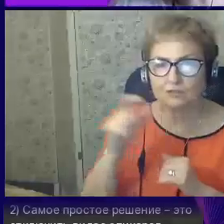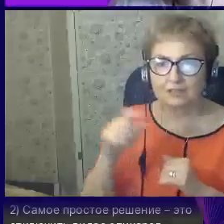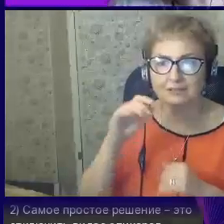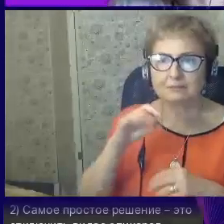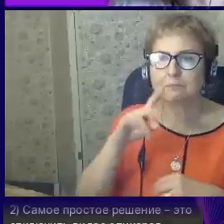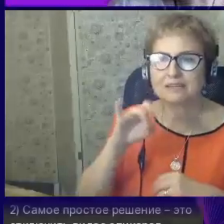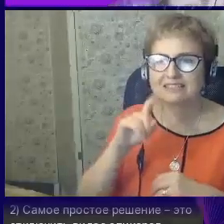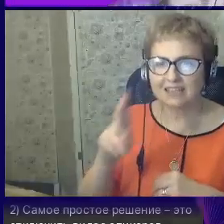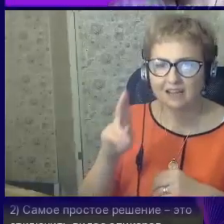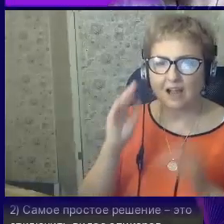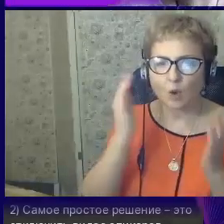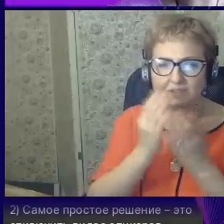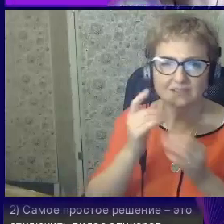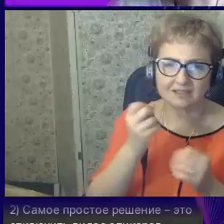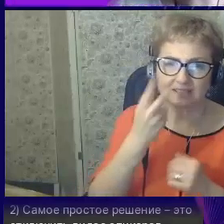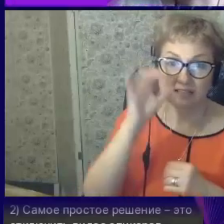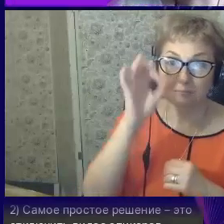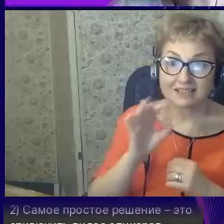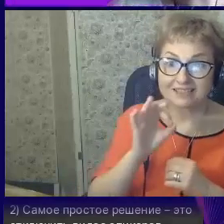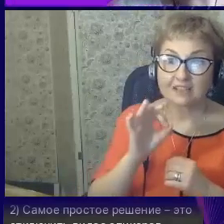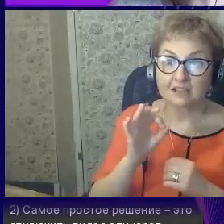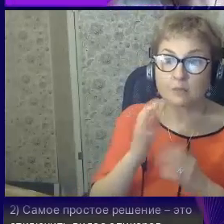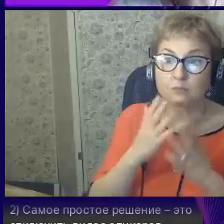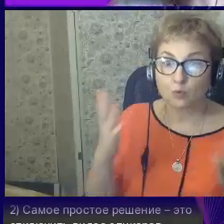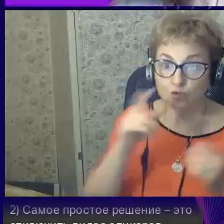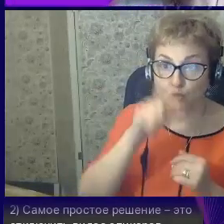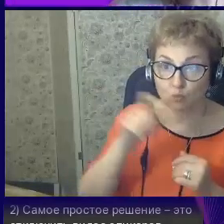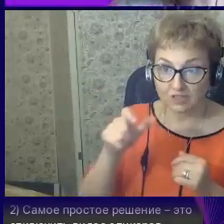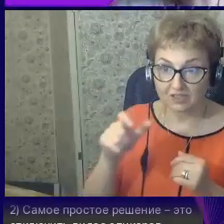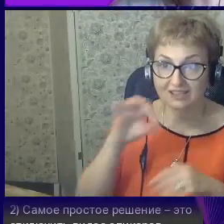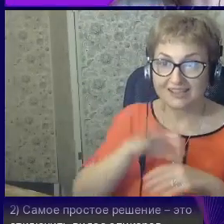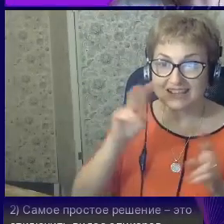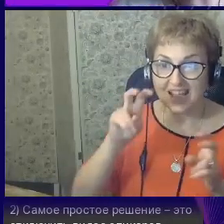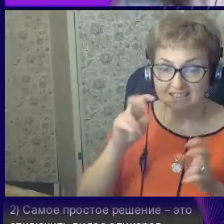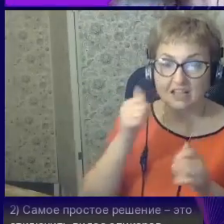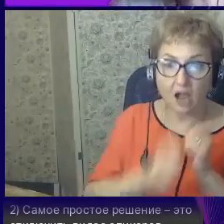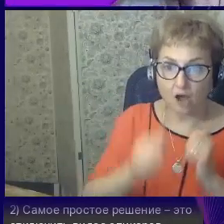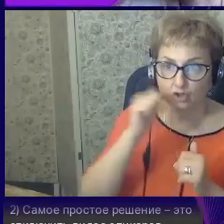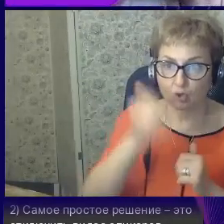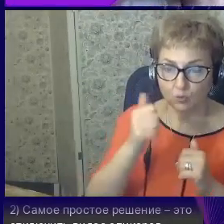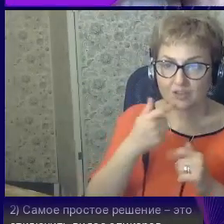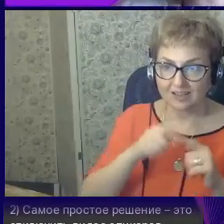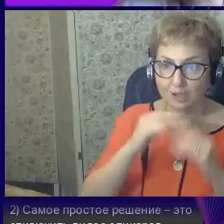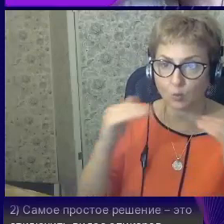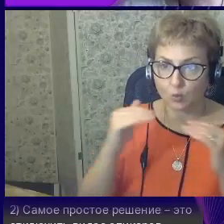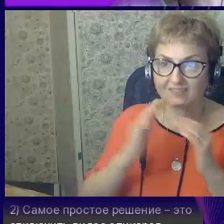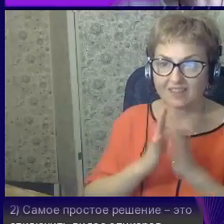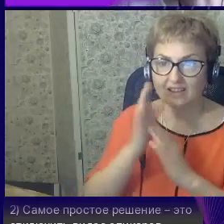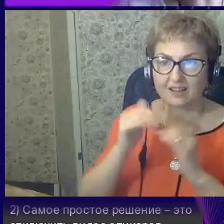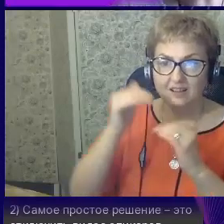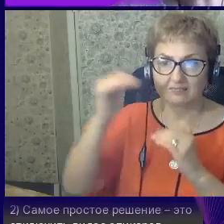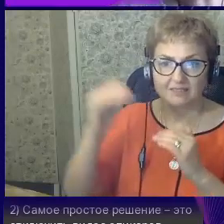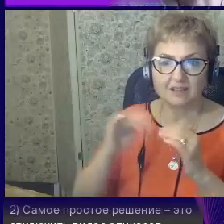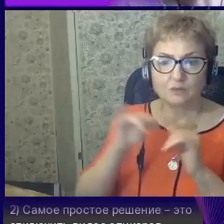признаками аутизма. То есть как бы на 13% больше людей диагностируется каждый год. То есть это уровень роста.